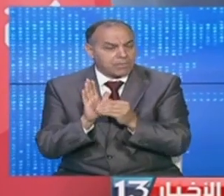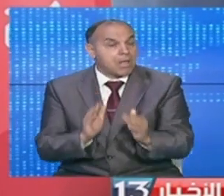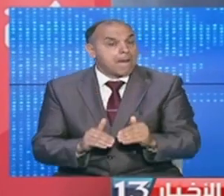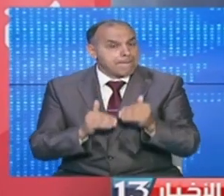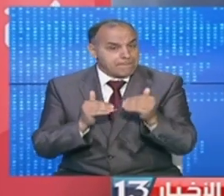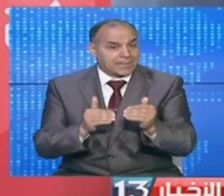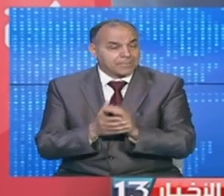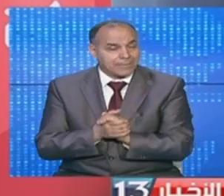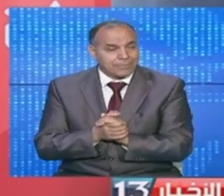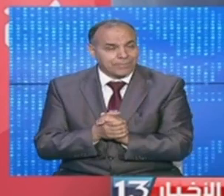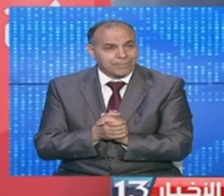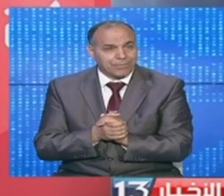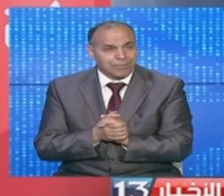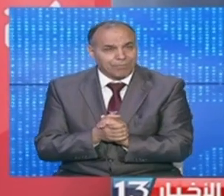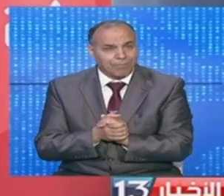خلال